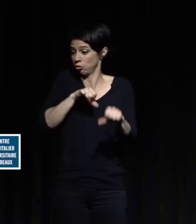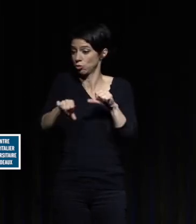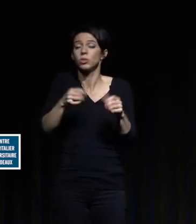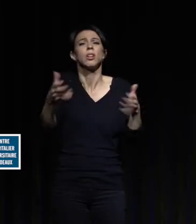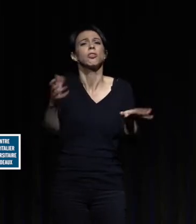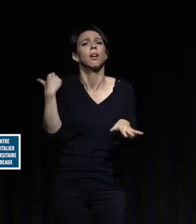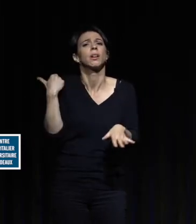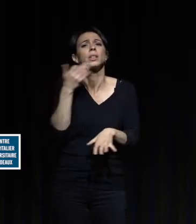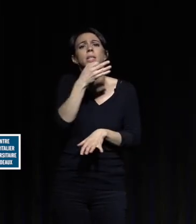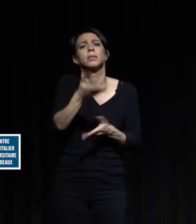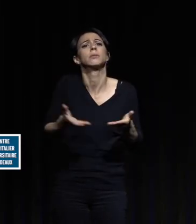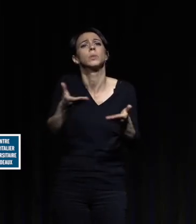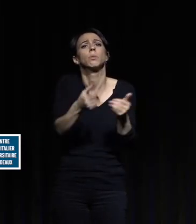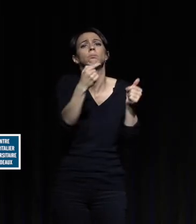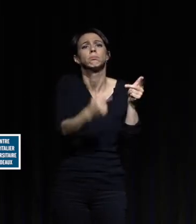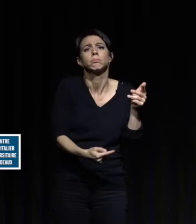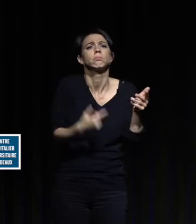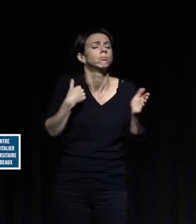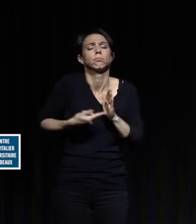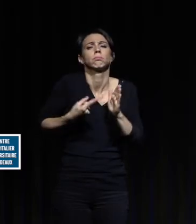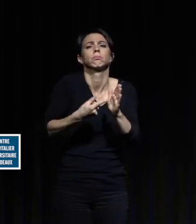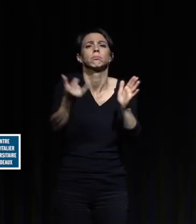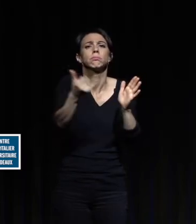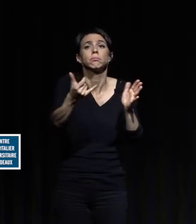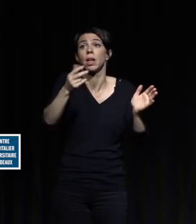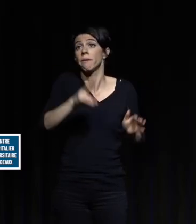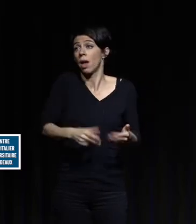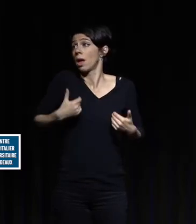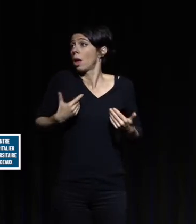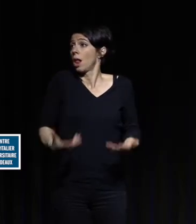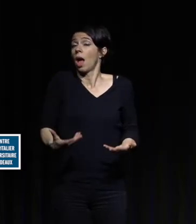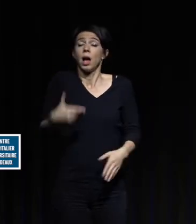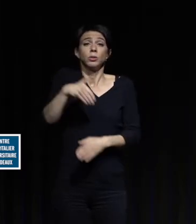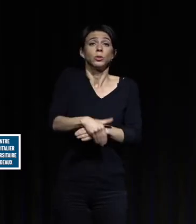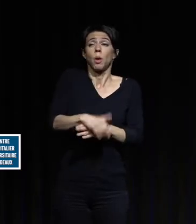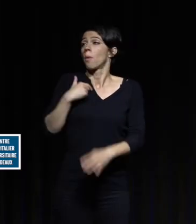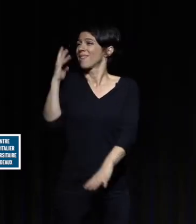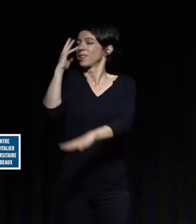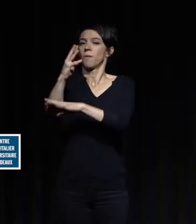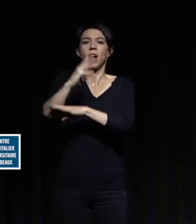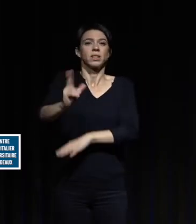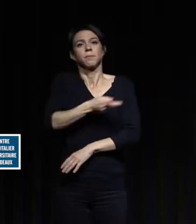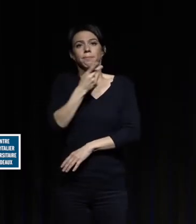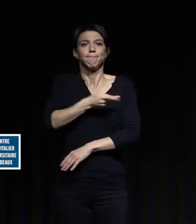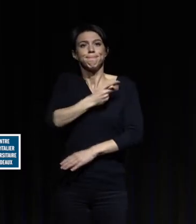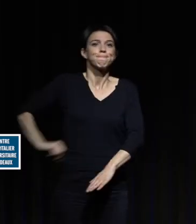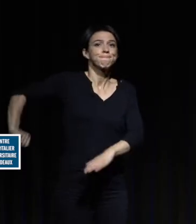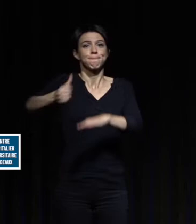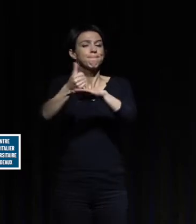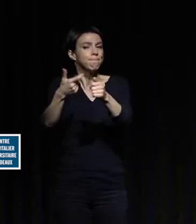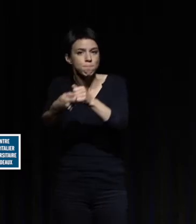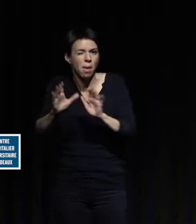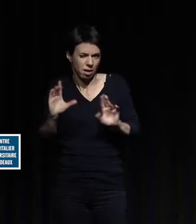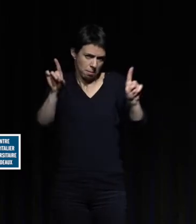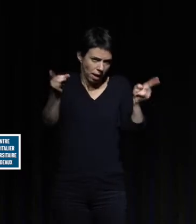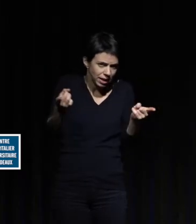pas recommencer. Et quelque part, lorsqu'on fait des exposés médicaux, et c'est pas le lieu ce soir, donc on va passer assez vite. Je voudrais simplement vous faire